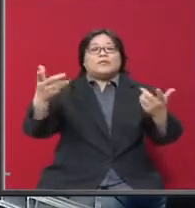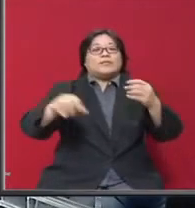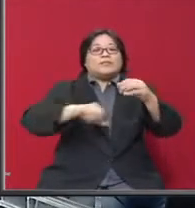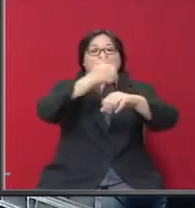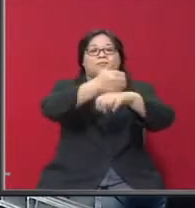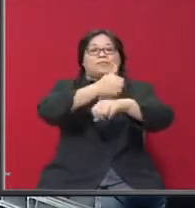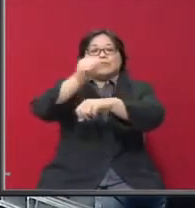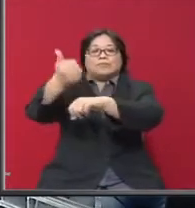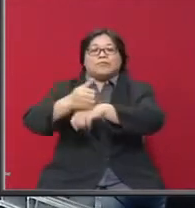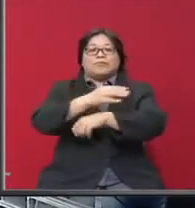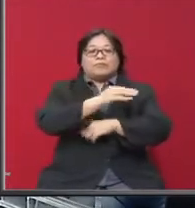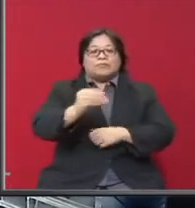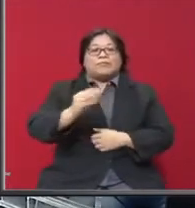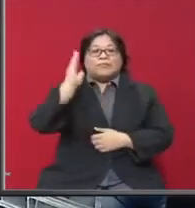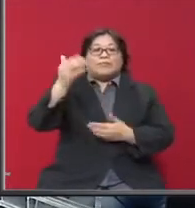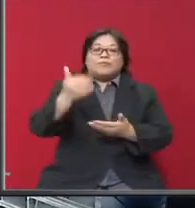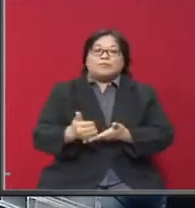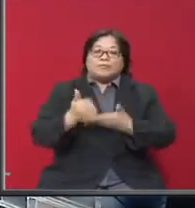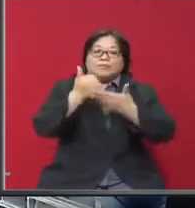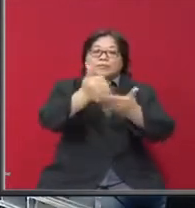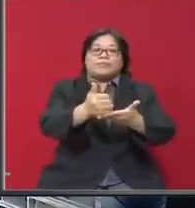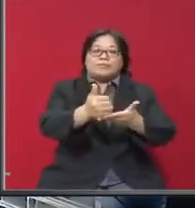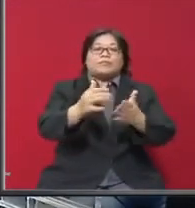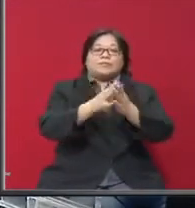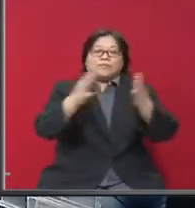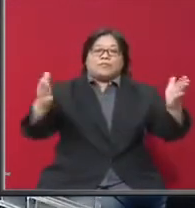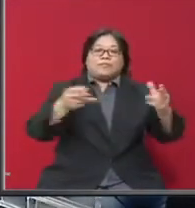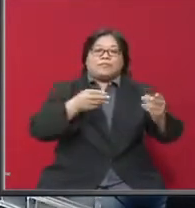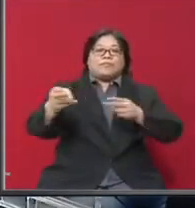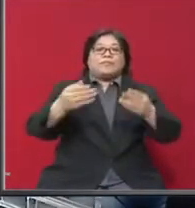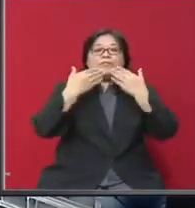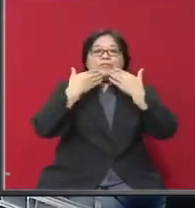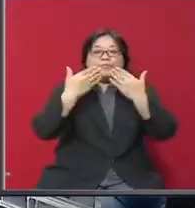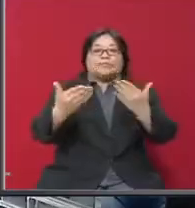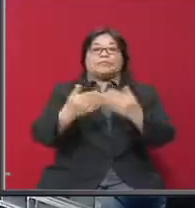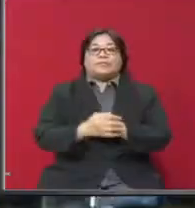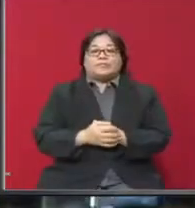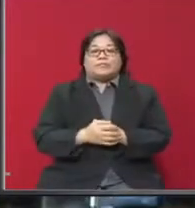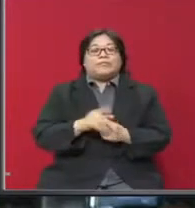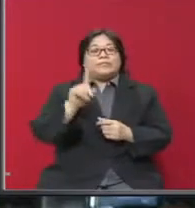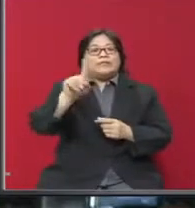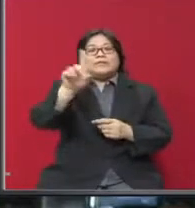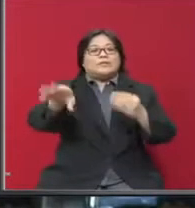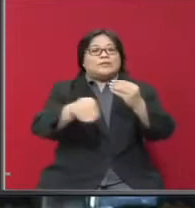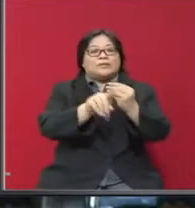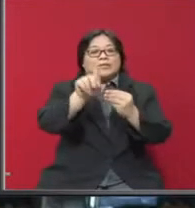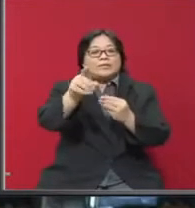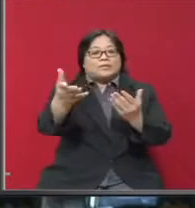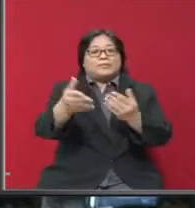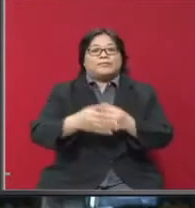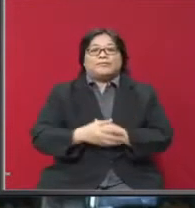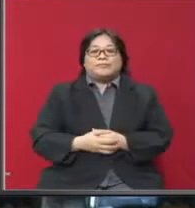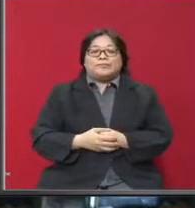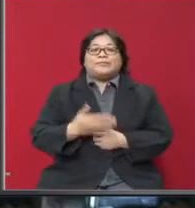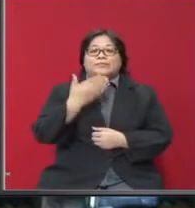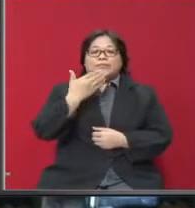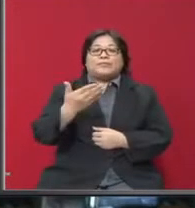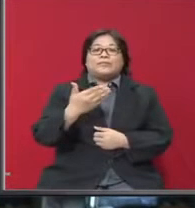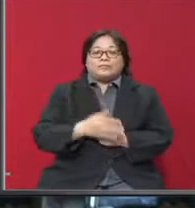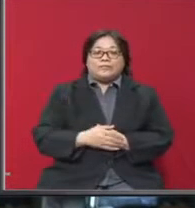pembinaan dan itu akan membantu dalam banyak hal timeshift kesehatan free soalan tambahan selepas putih